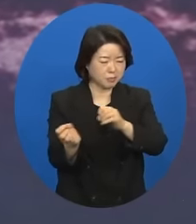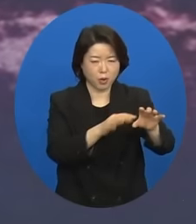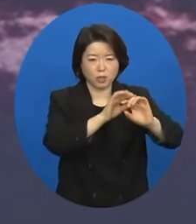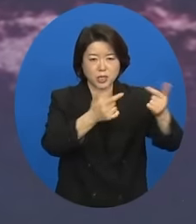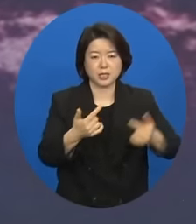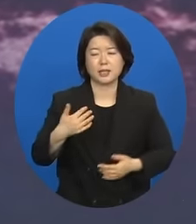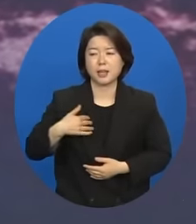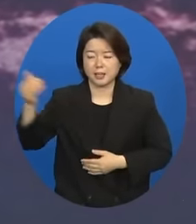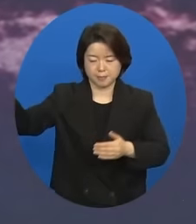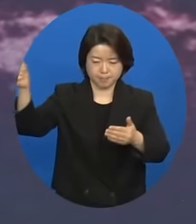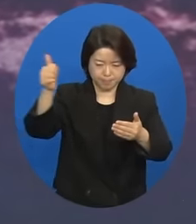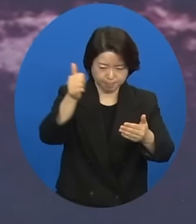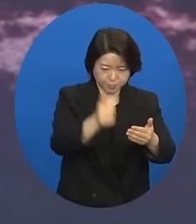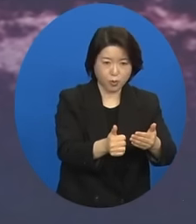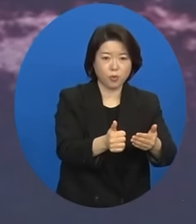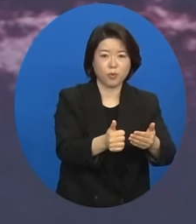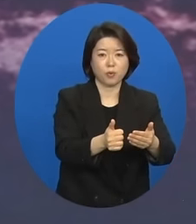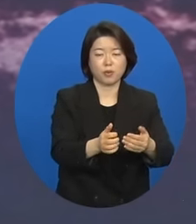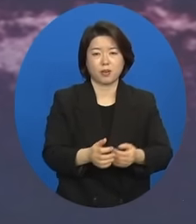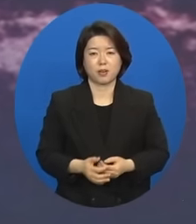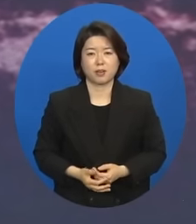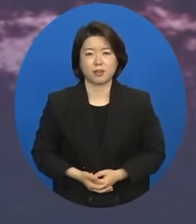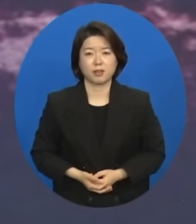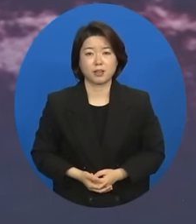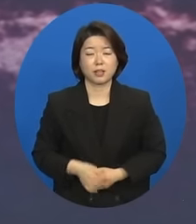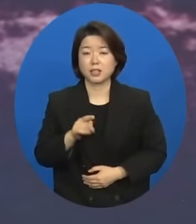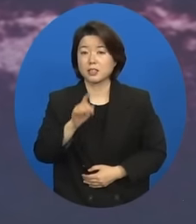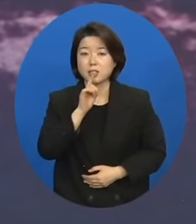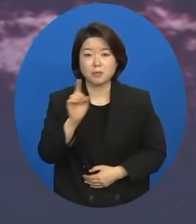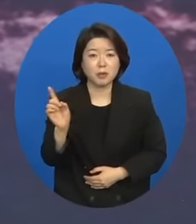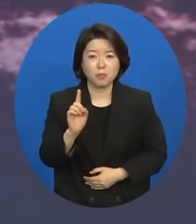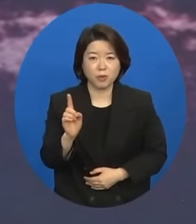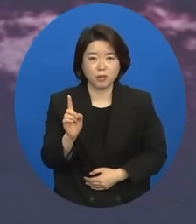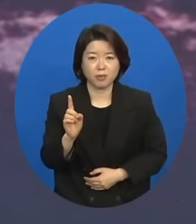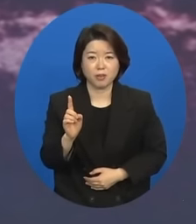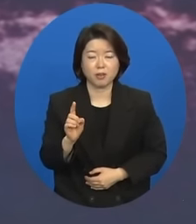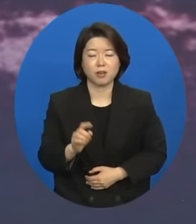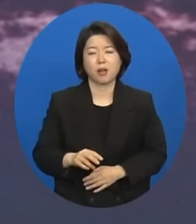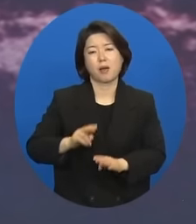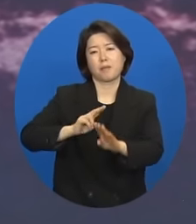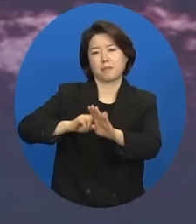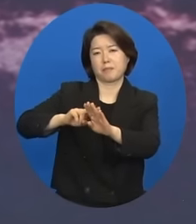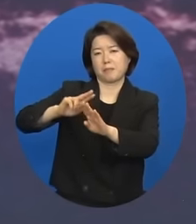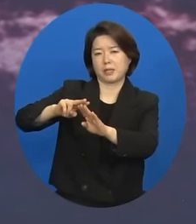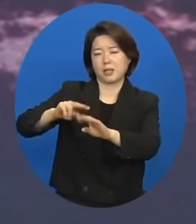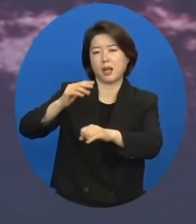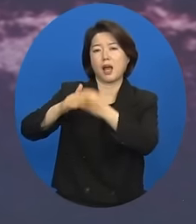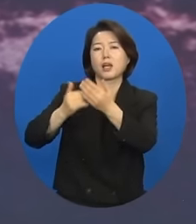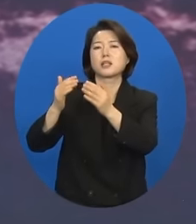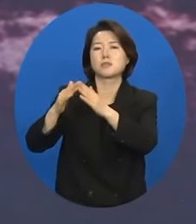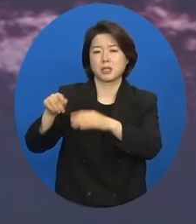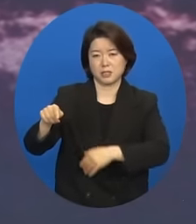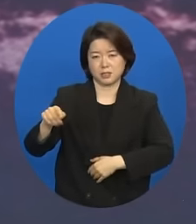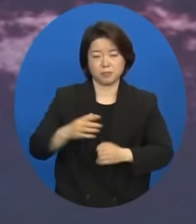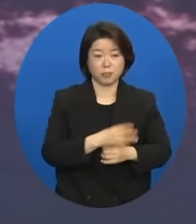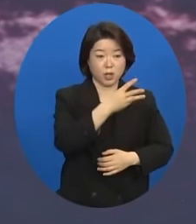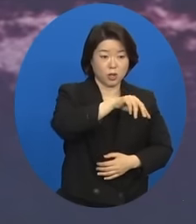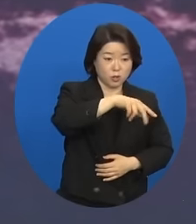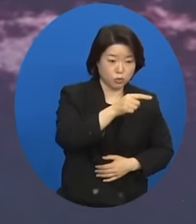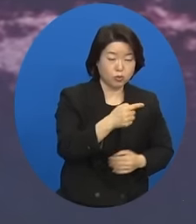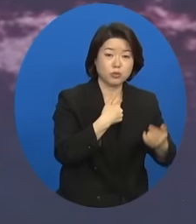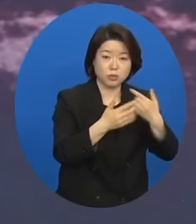너희에게로 오리라 이것이 뭐예요 배들이 루스와 같은